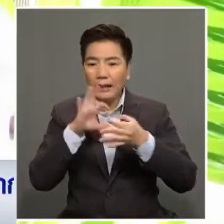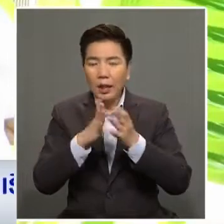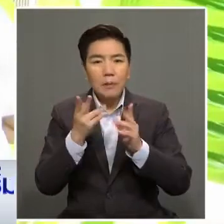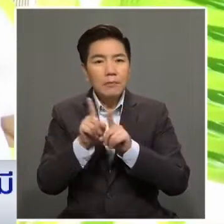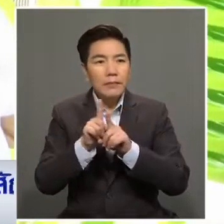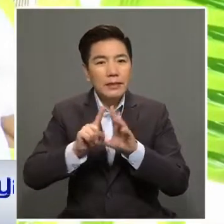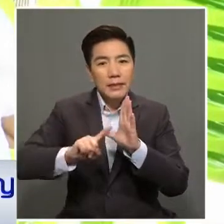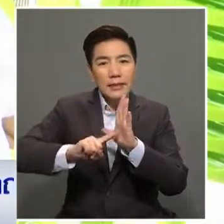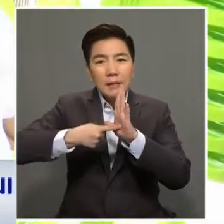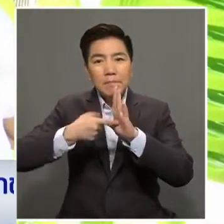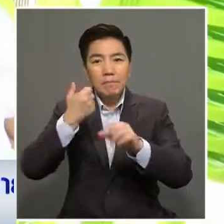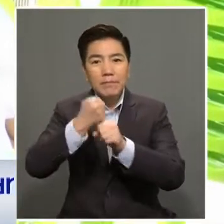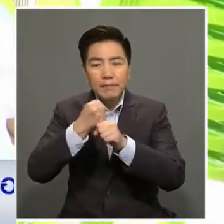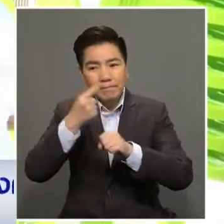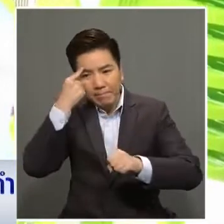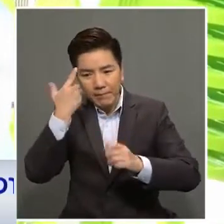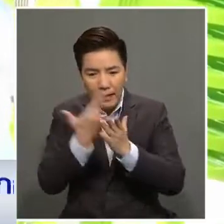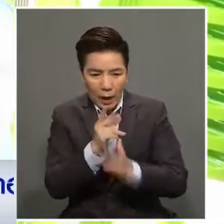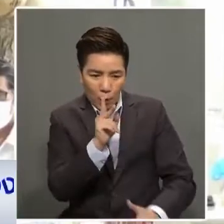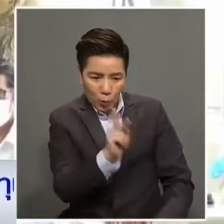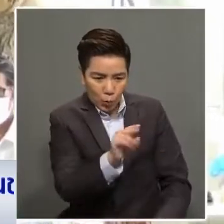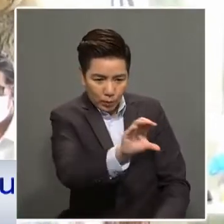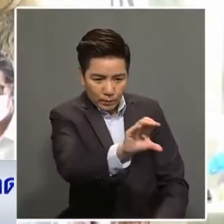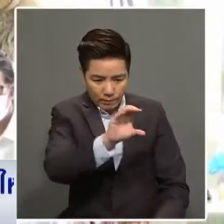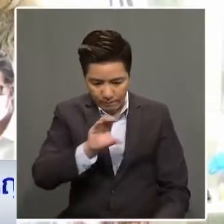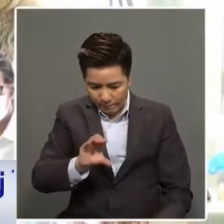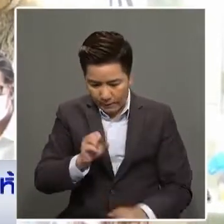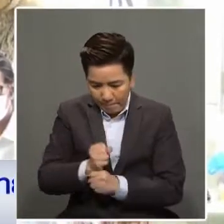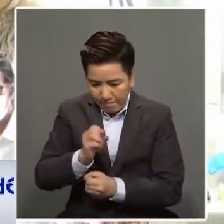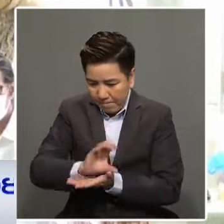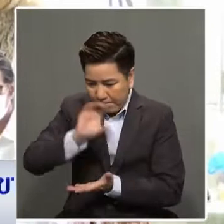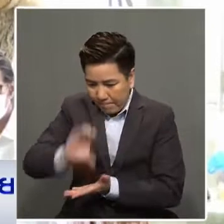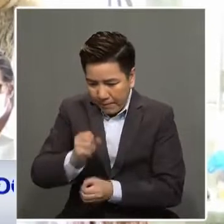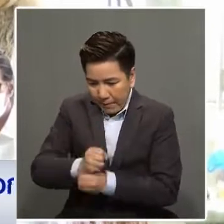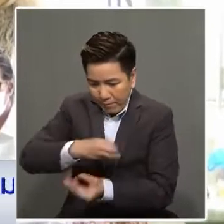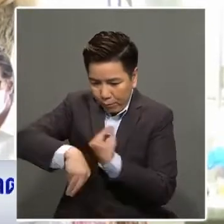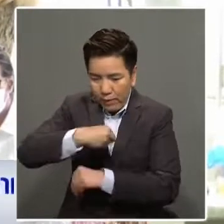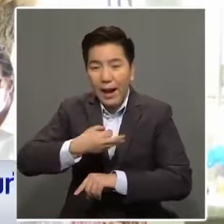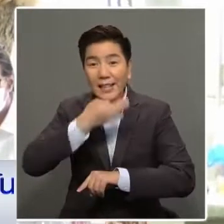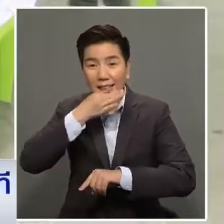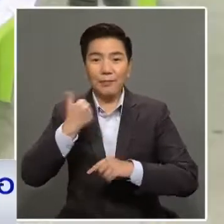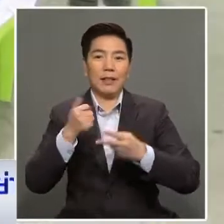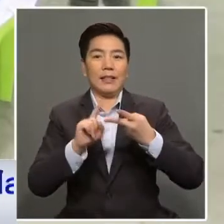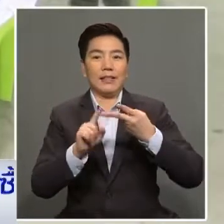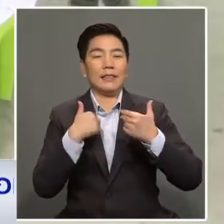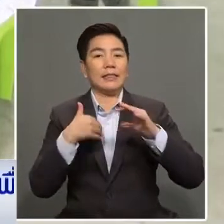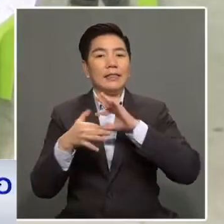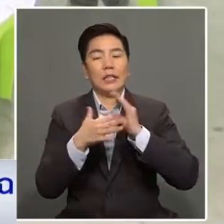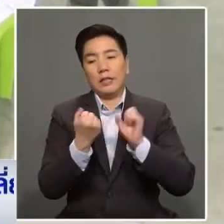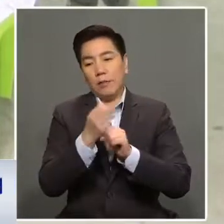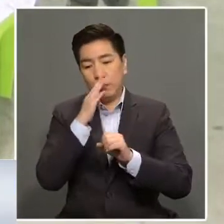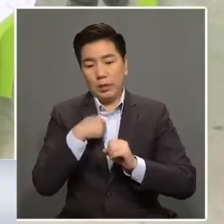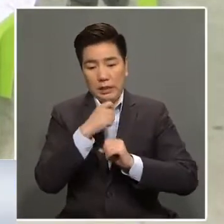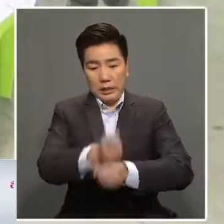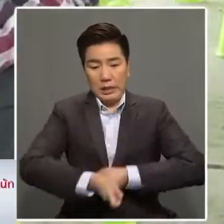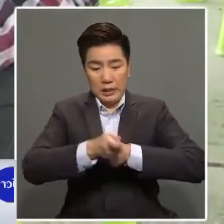าร์ทคือให้เกษตรกรสามารถที่จะมากู้เงินเพื่อเอาไปลงทุนประกอบอาชีพอันที่สามถ้ายังไม่ได้เป็นเกษต